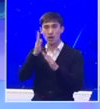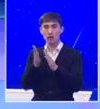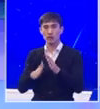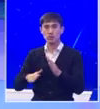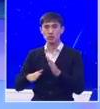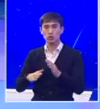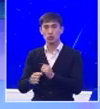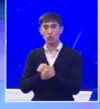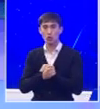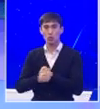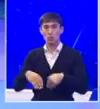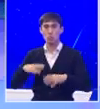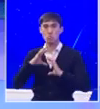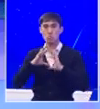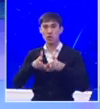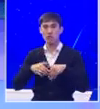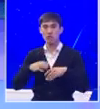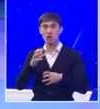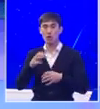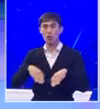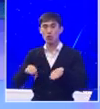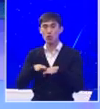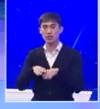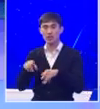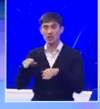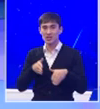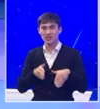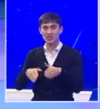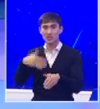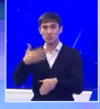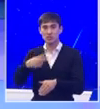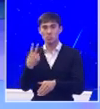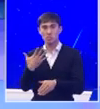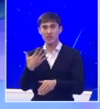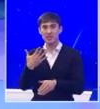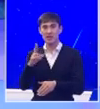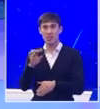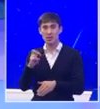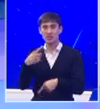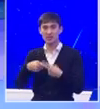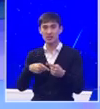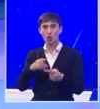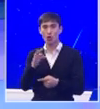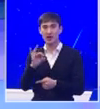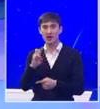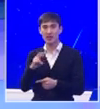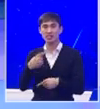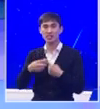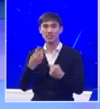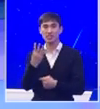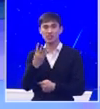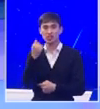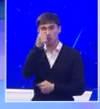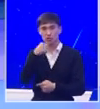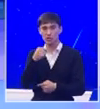Горнолыжным курортом мирового уровня с трассой в 55 километров станет Ой-Карагай через каких-нибудь 3-4 года. Во всем мире таких трасс лишь